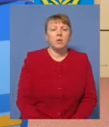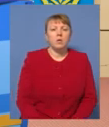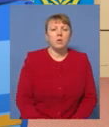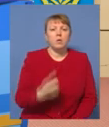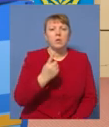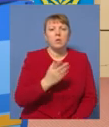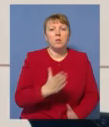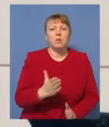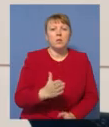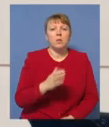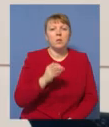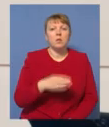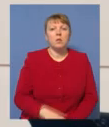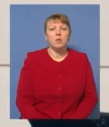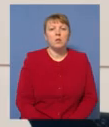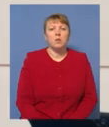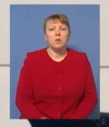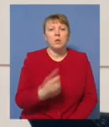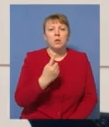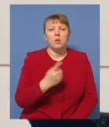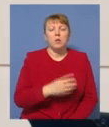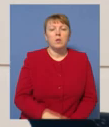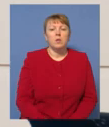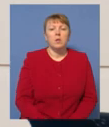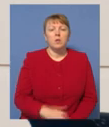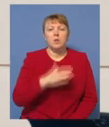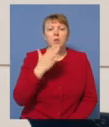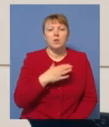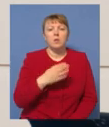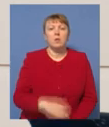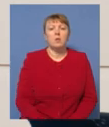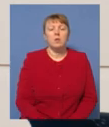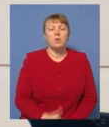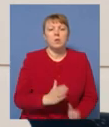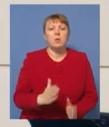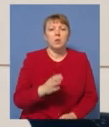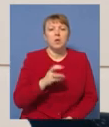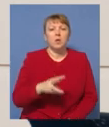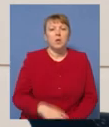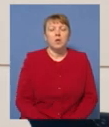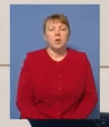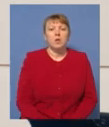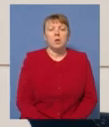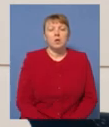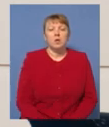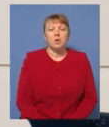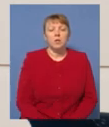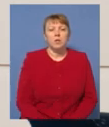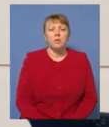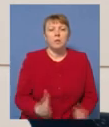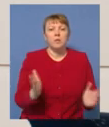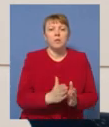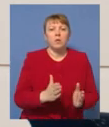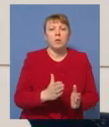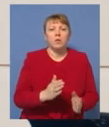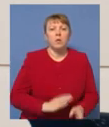один положительный момент. И существует еще множество положительных моментов. Это, в частности, за истекший период сниженное